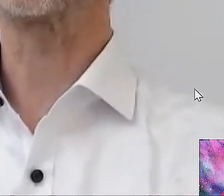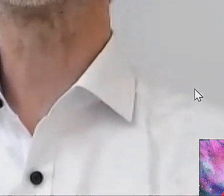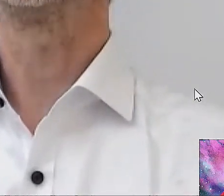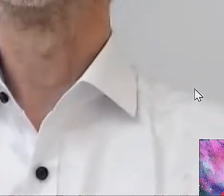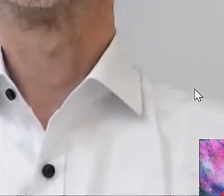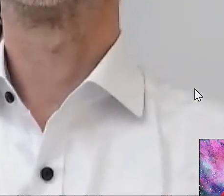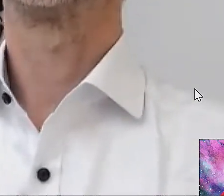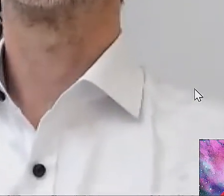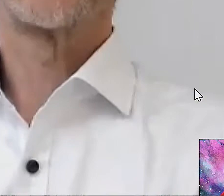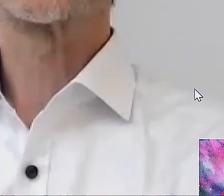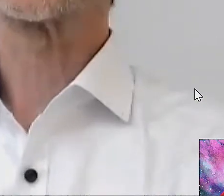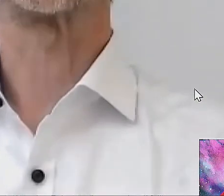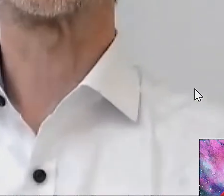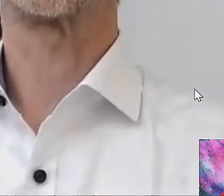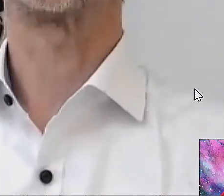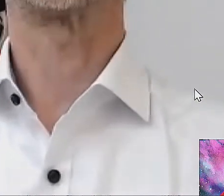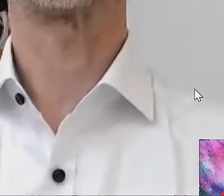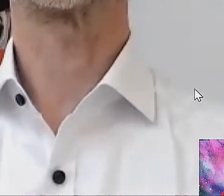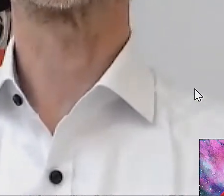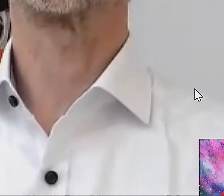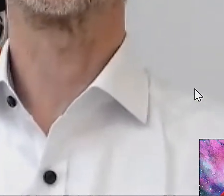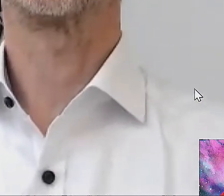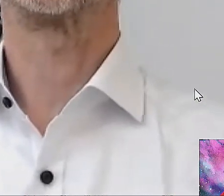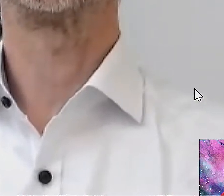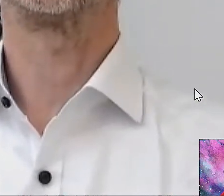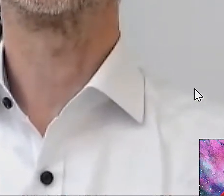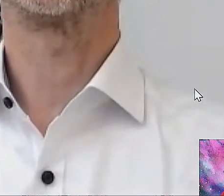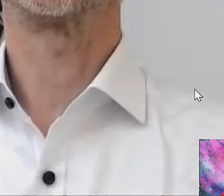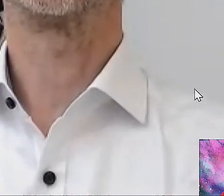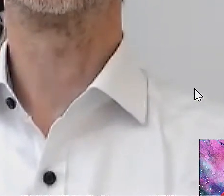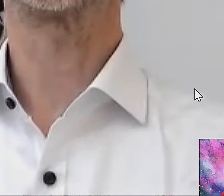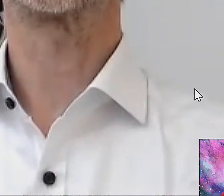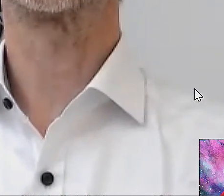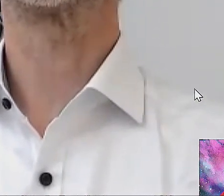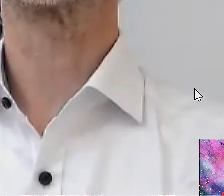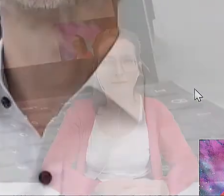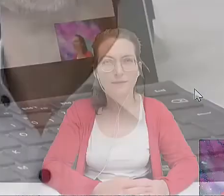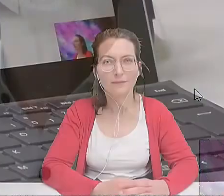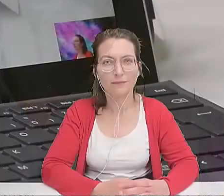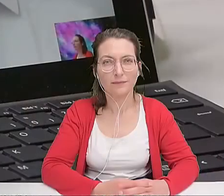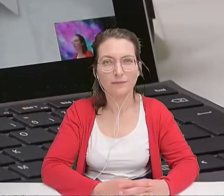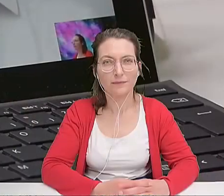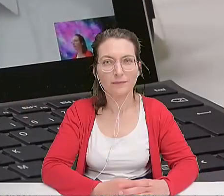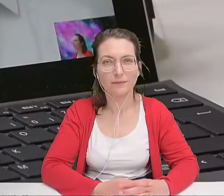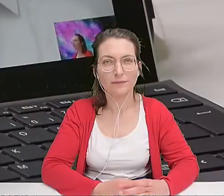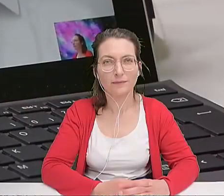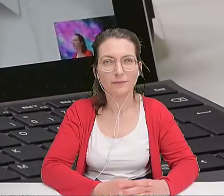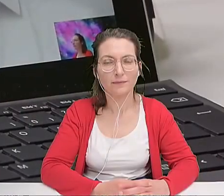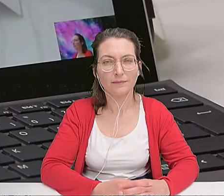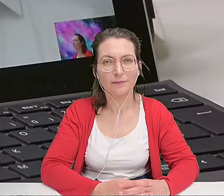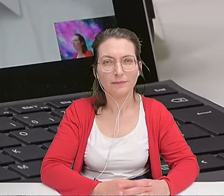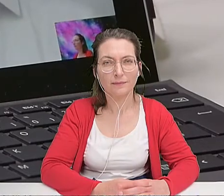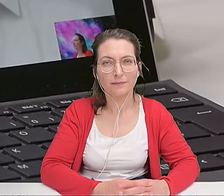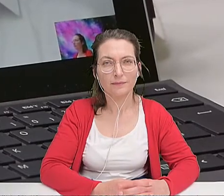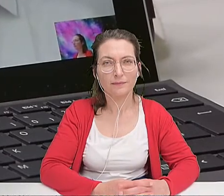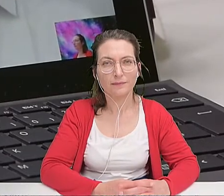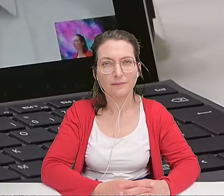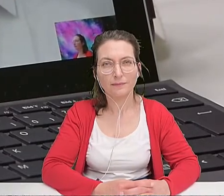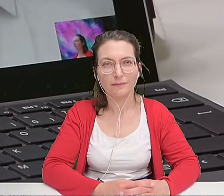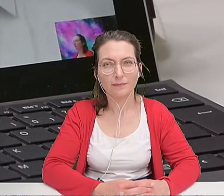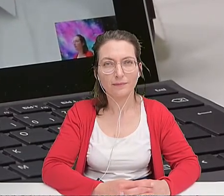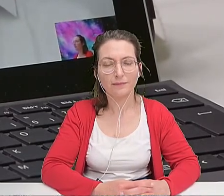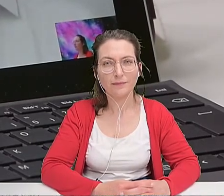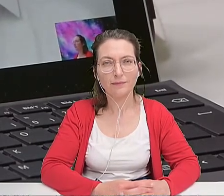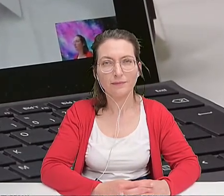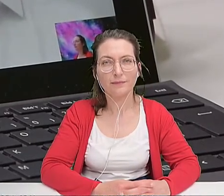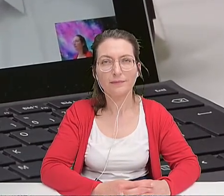wir da machen. Zusätzlich eben die Informationen über die MINT-Allianz. Und da haben jetzt schon, denke